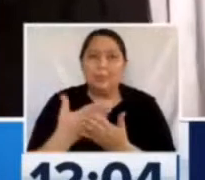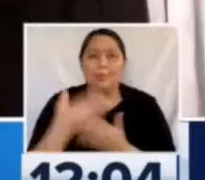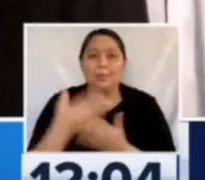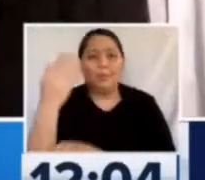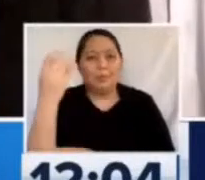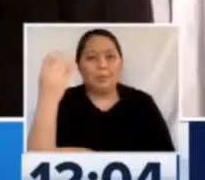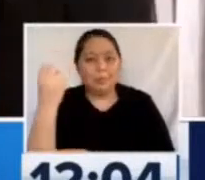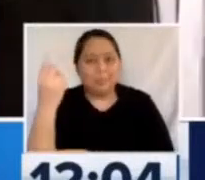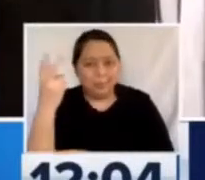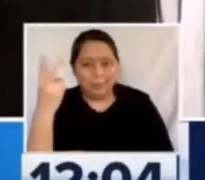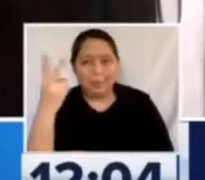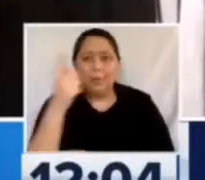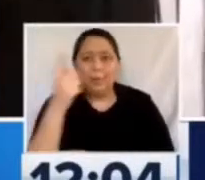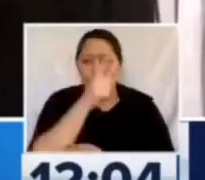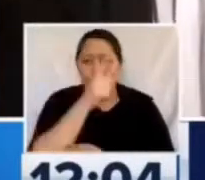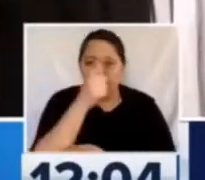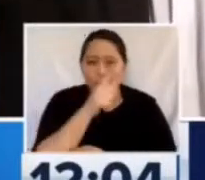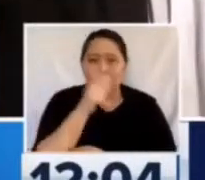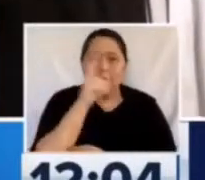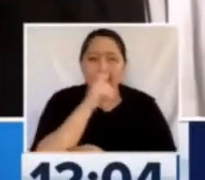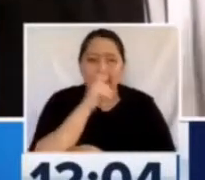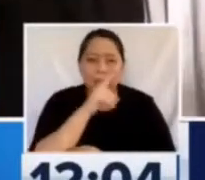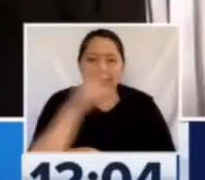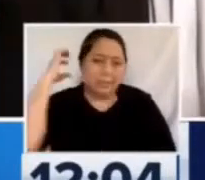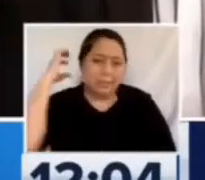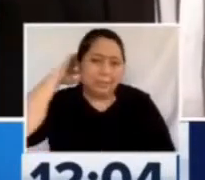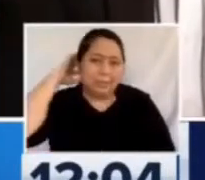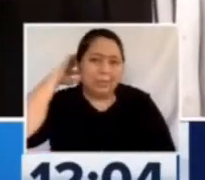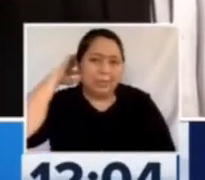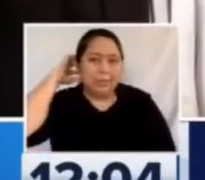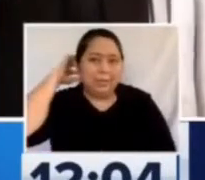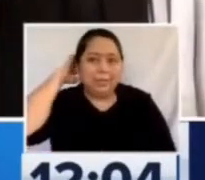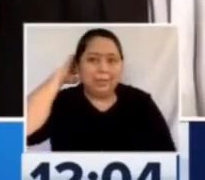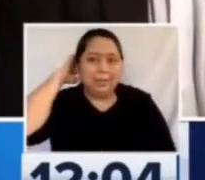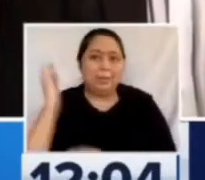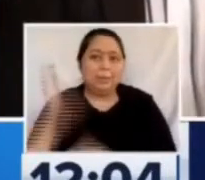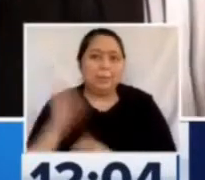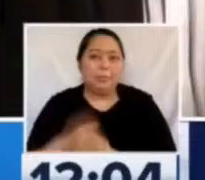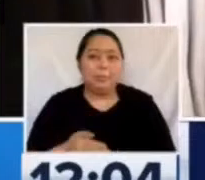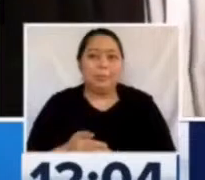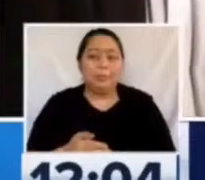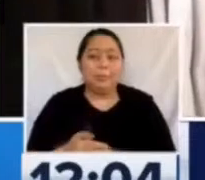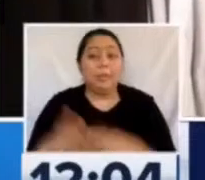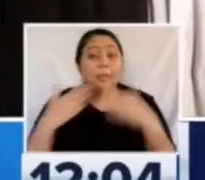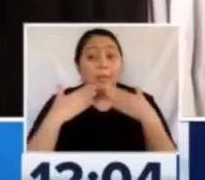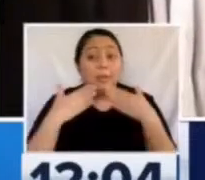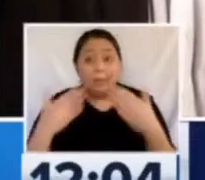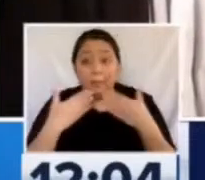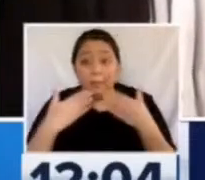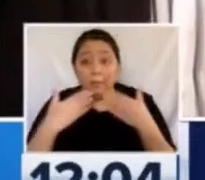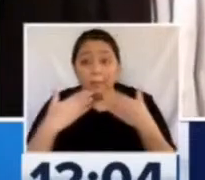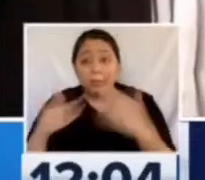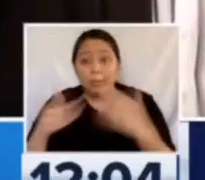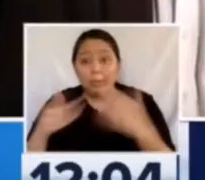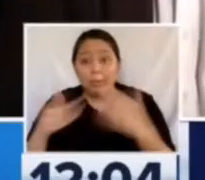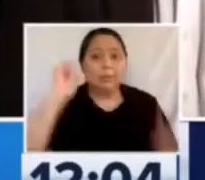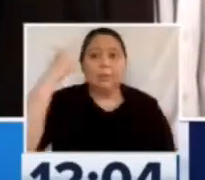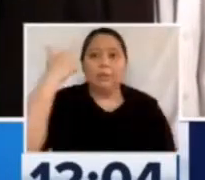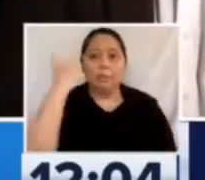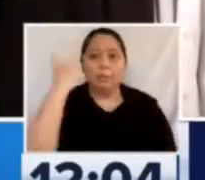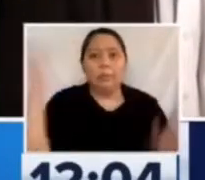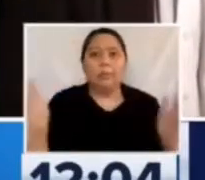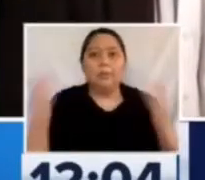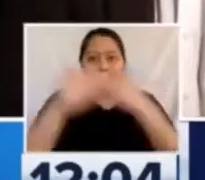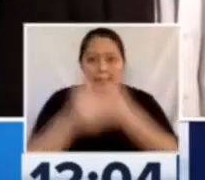Diyan po nagtatapos ang ating programa ngayong araw. Salamat sa KBP, kapisahan ng mga broadcaster ng Pilipinas, at salamat din po sa